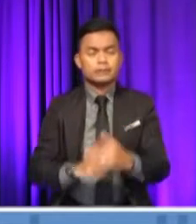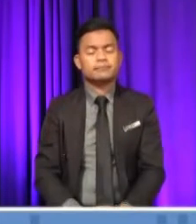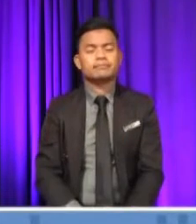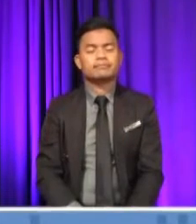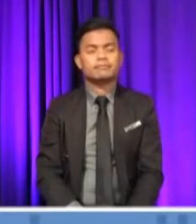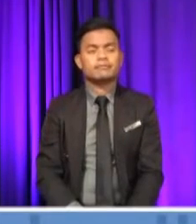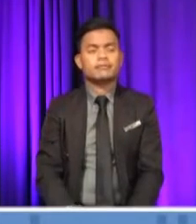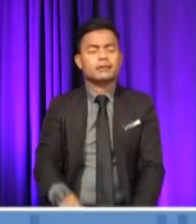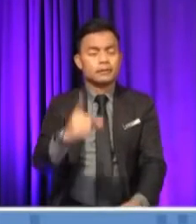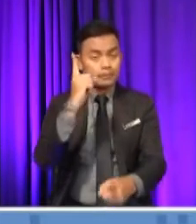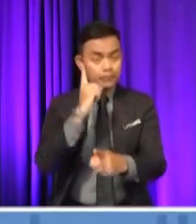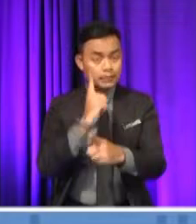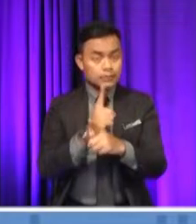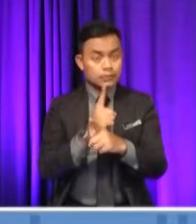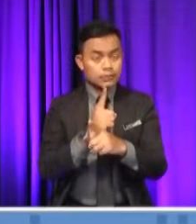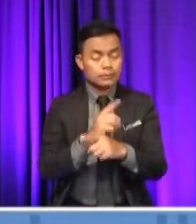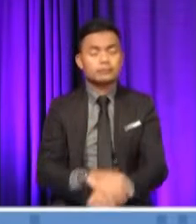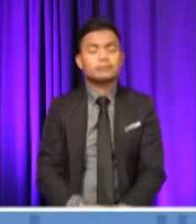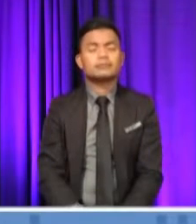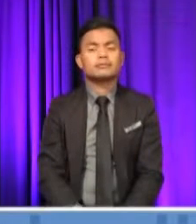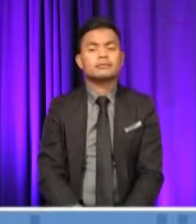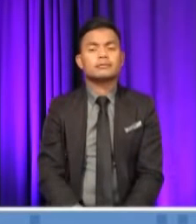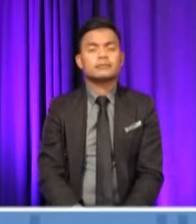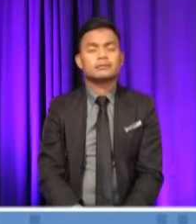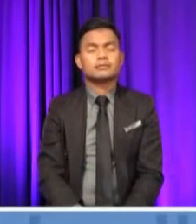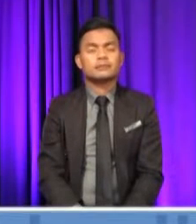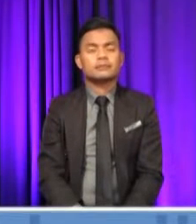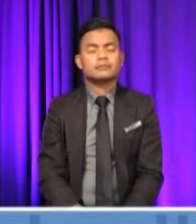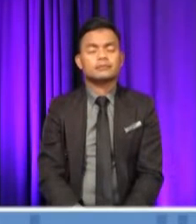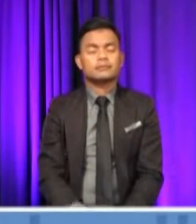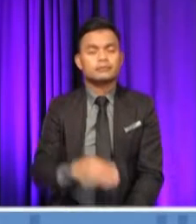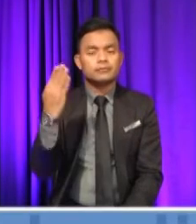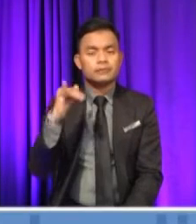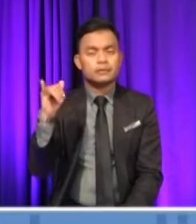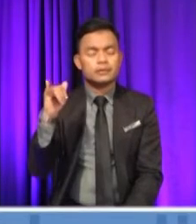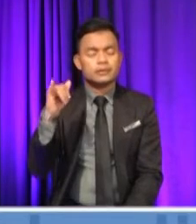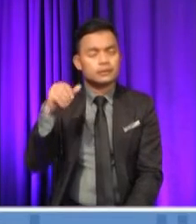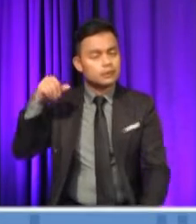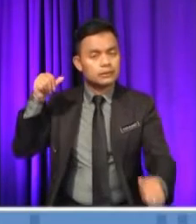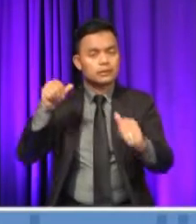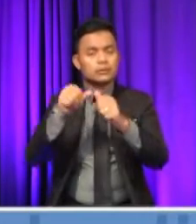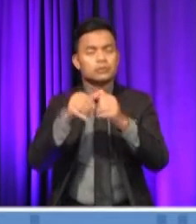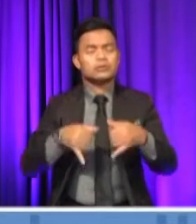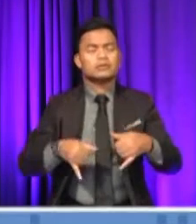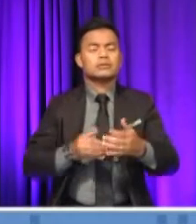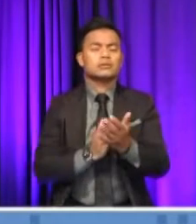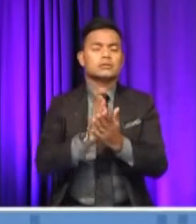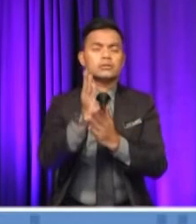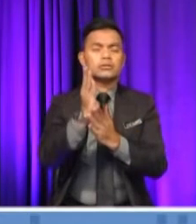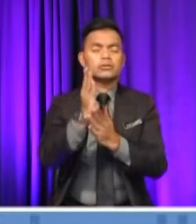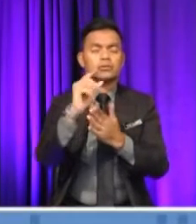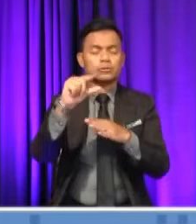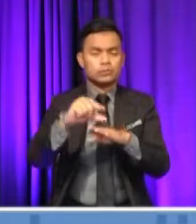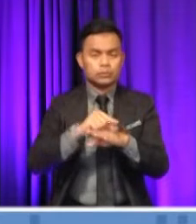Cikgu. Betul. Okey, betul, bagus Okey, biasanya arus terus guna untuk alatan elektrik kuasa rendah. Kalau